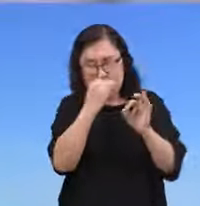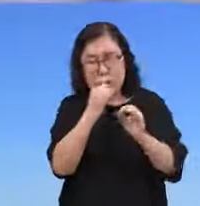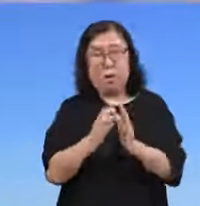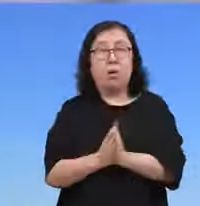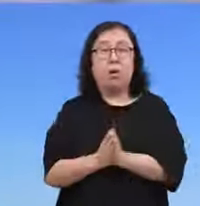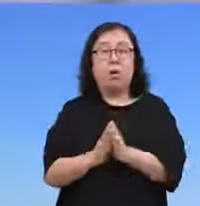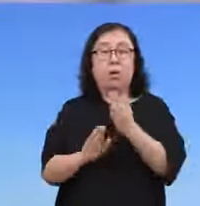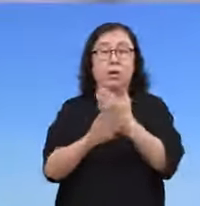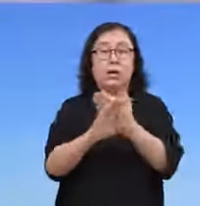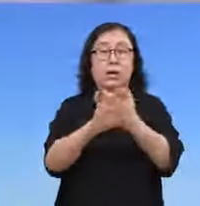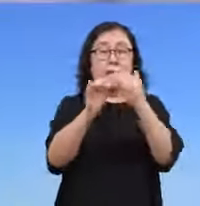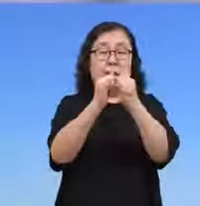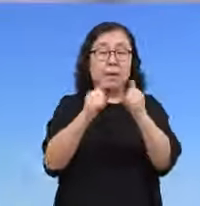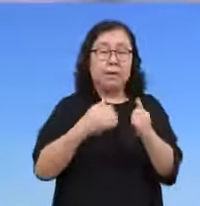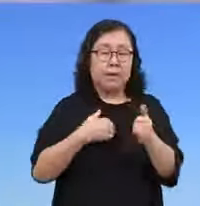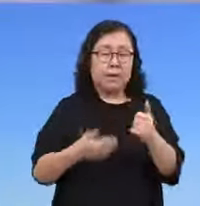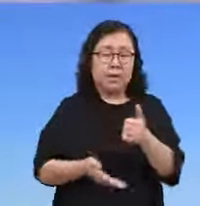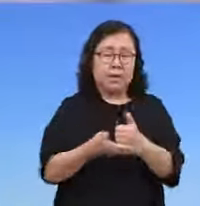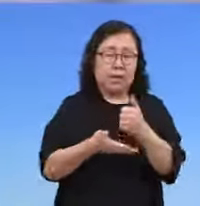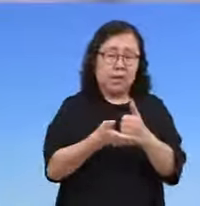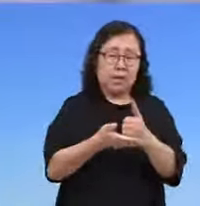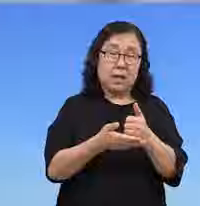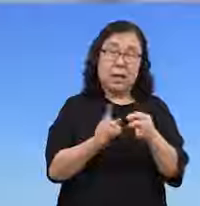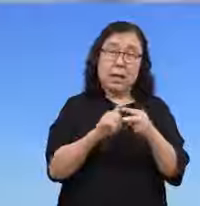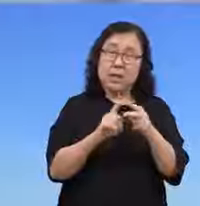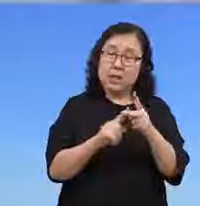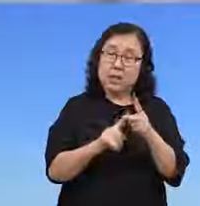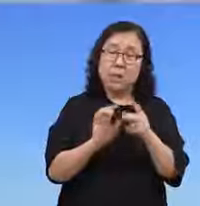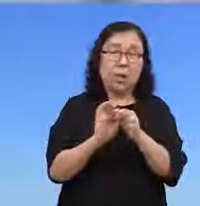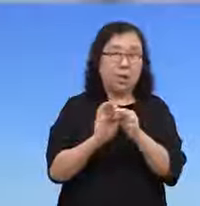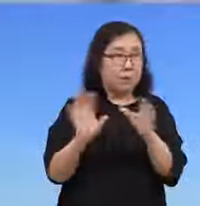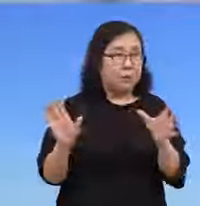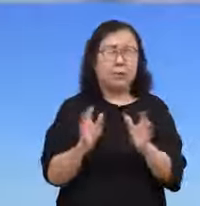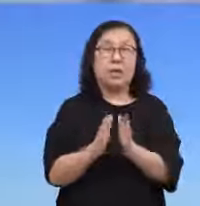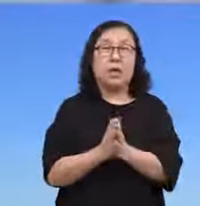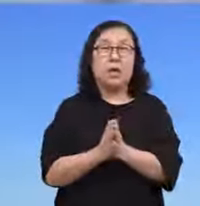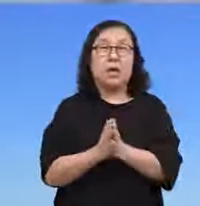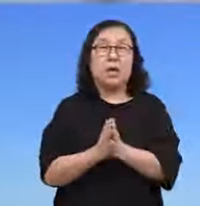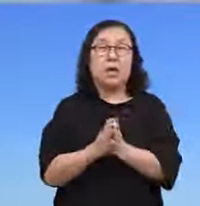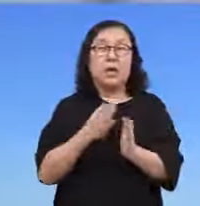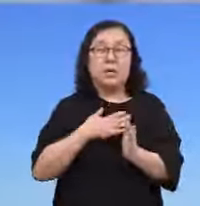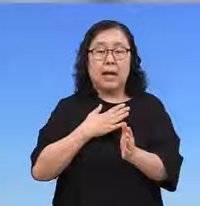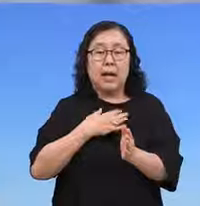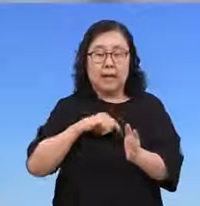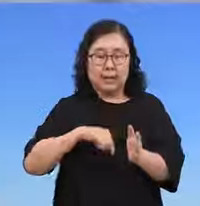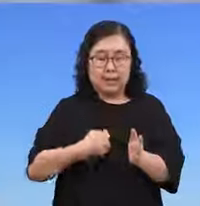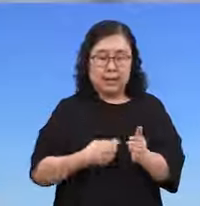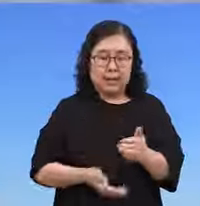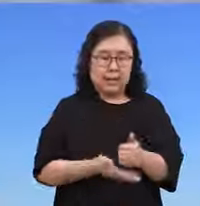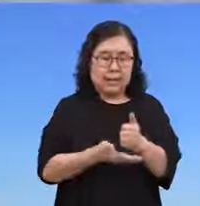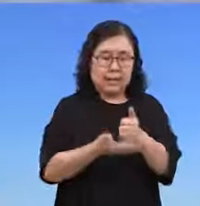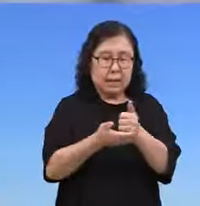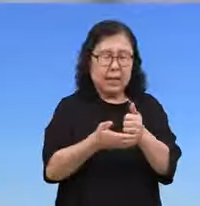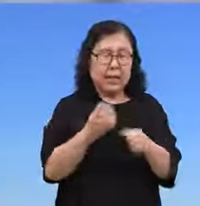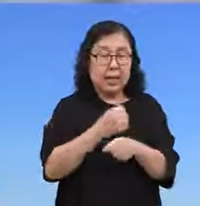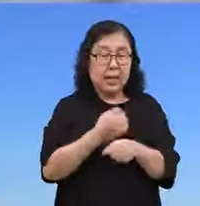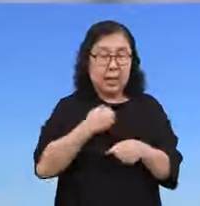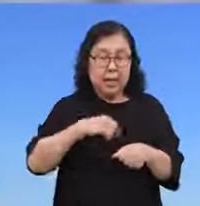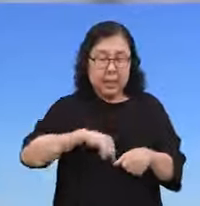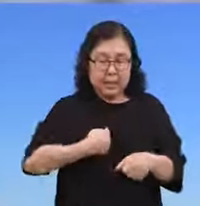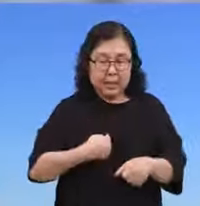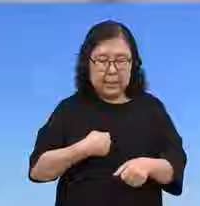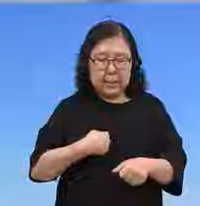세우든지, 누가 자기를 큰 용사라고 떠받들든지 그런 거와 상관없이 누가 아무리 자기를 짙게